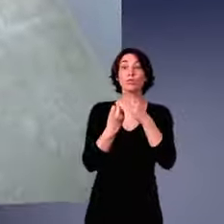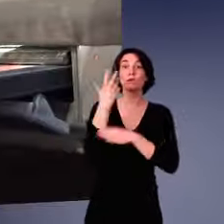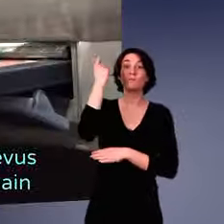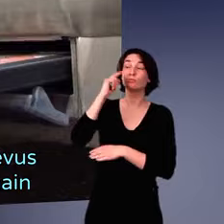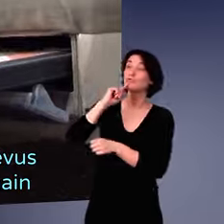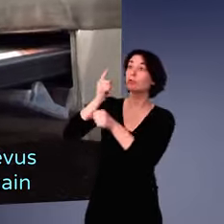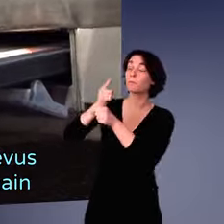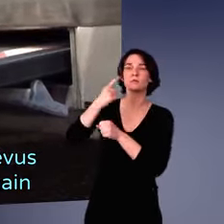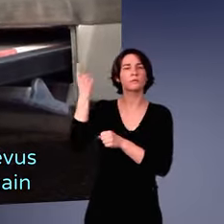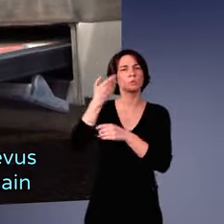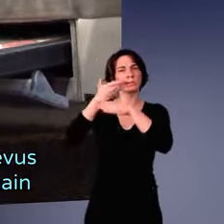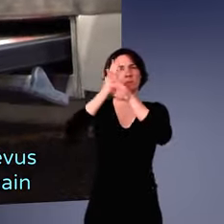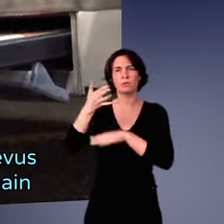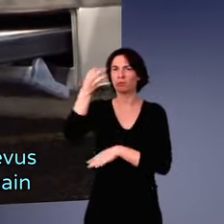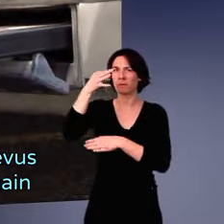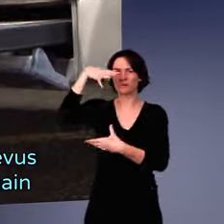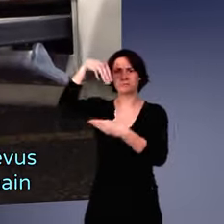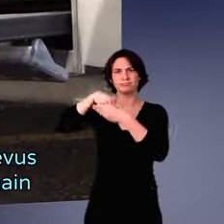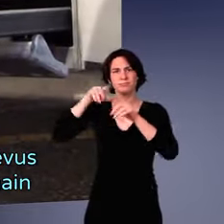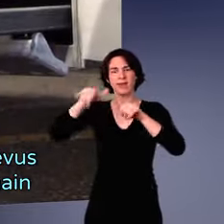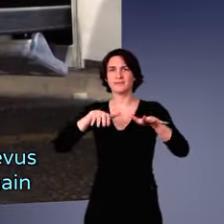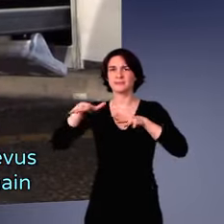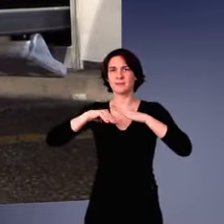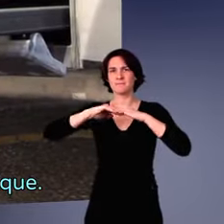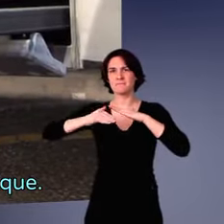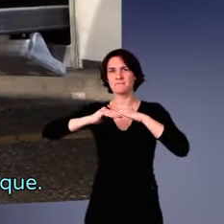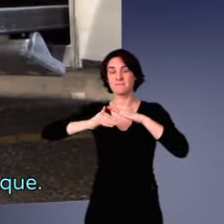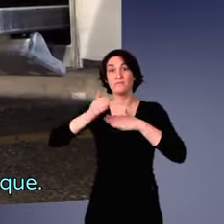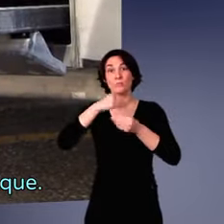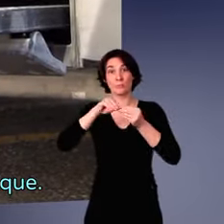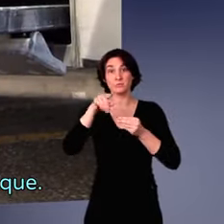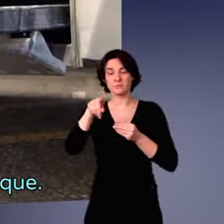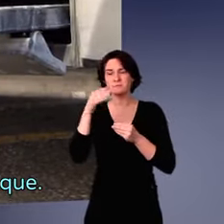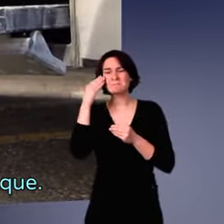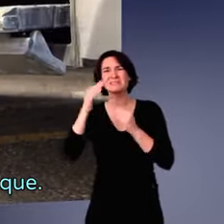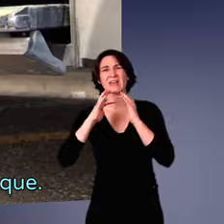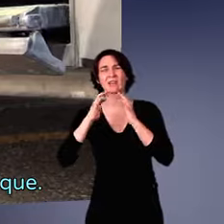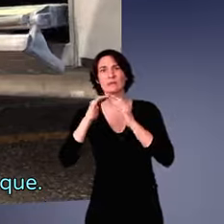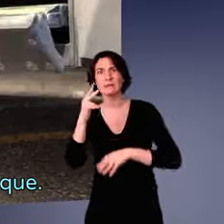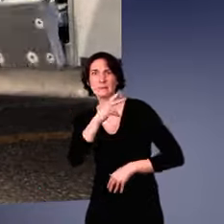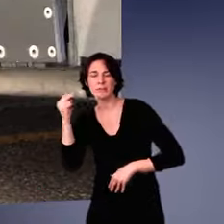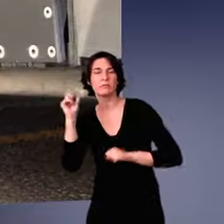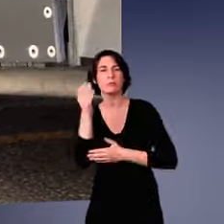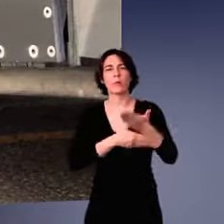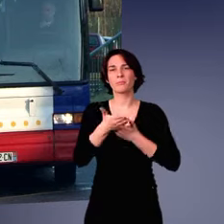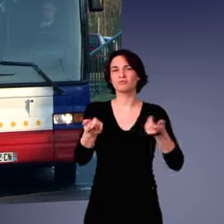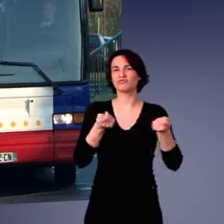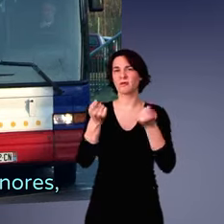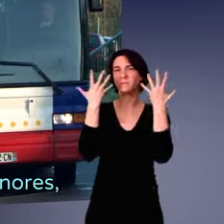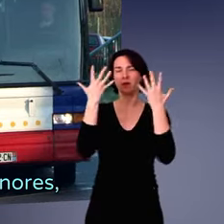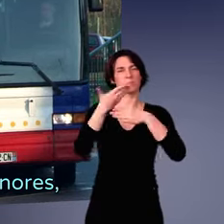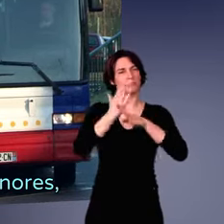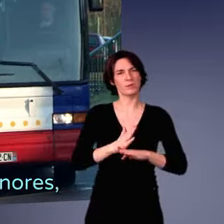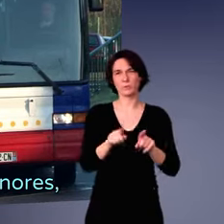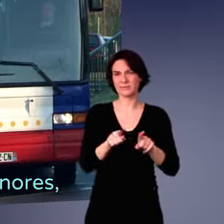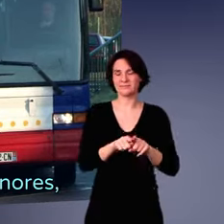est équipé des systèmes qui sont prévus pour être débrayés à la main en cas de problème électrique